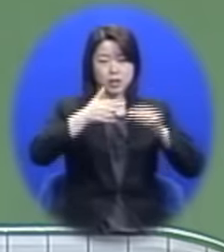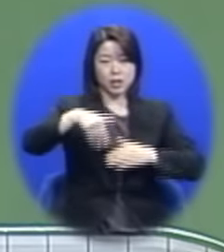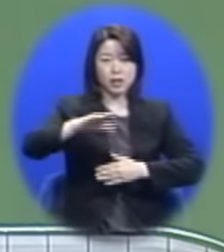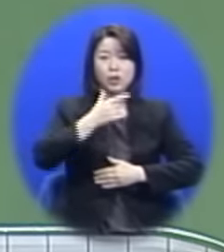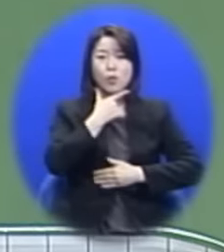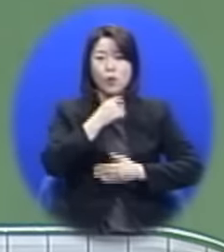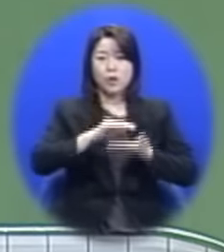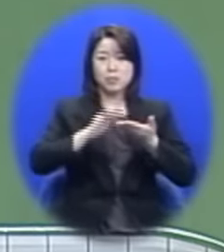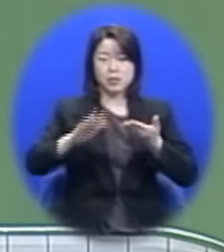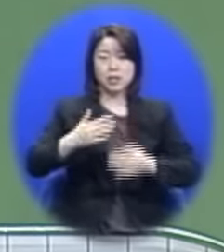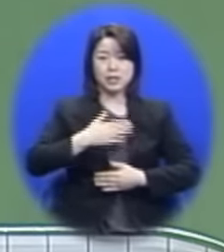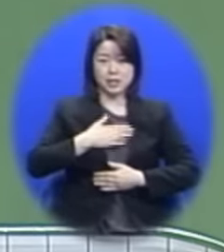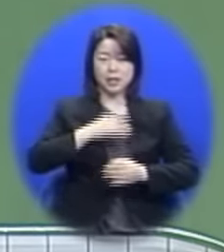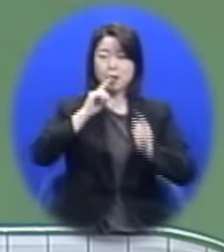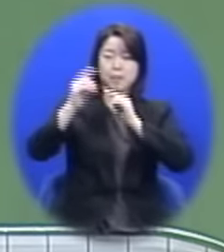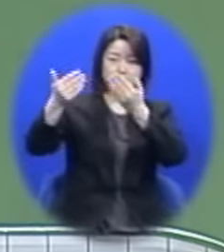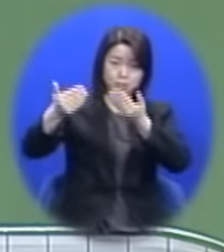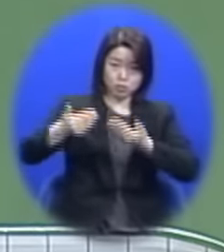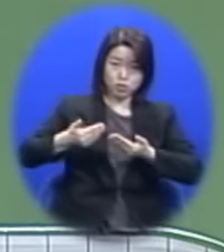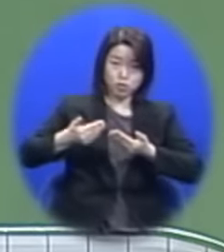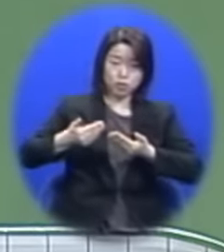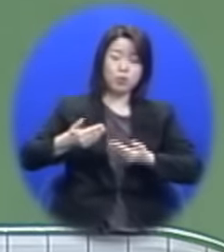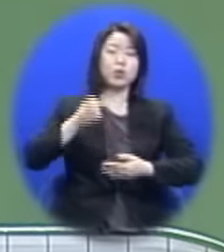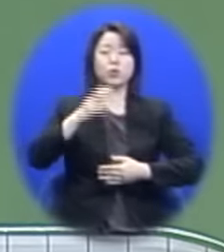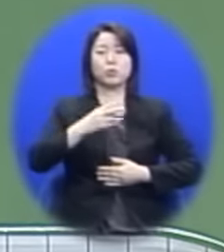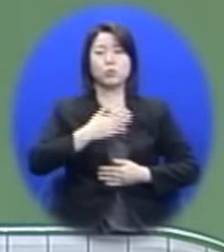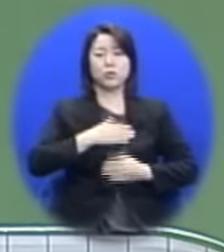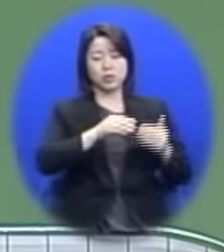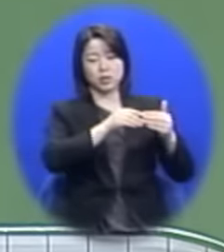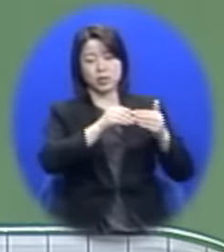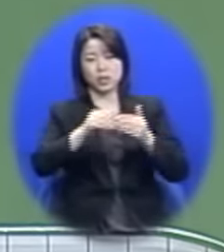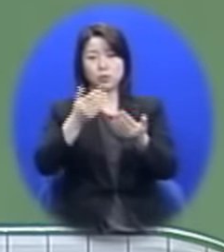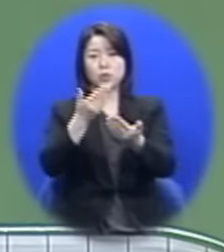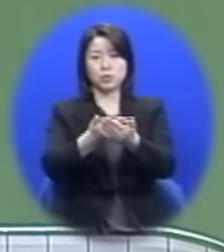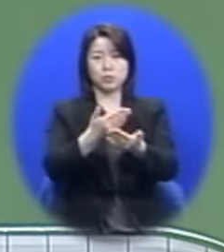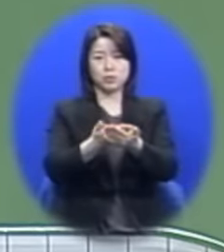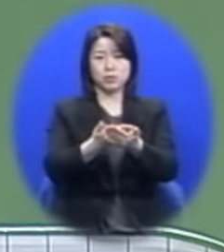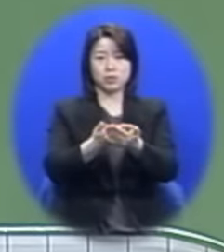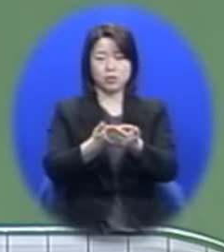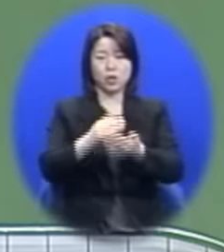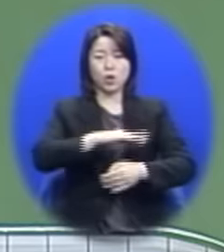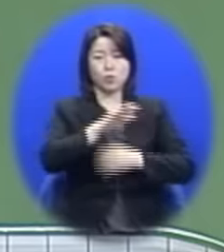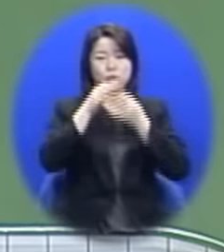원합니다. 제게 말씀해 주시고 그리고 저를 인도해 주옵소서.